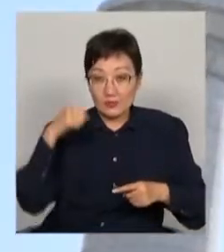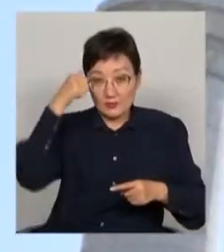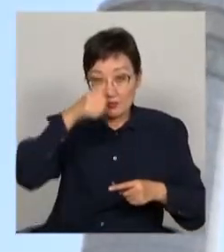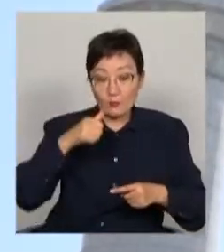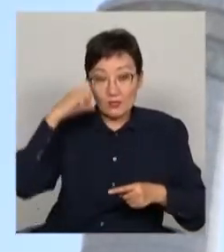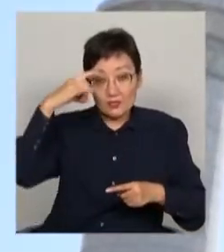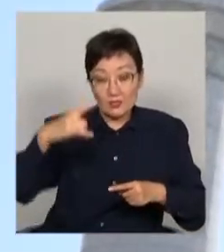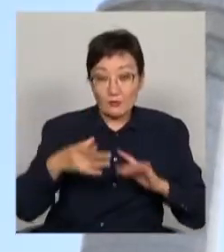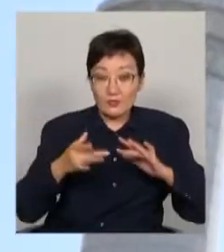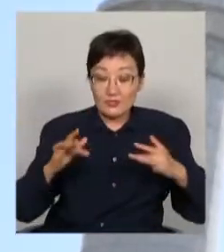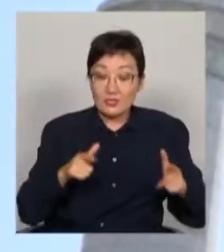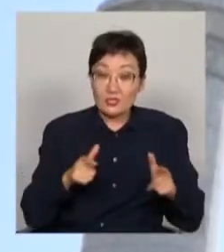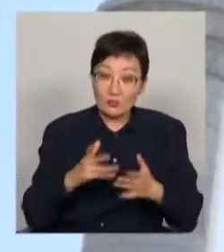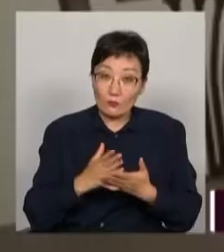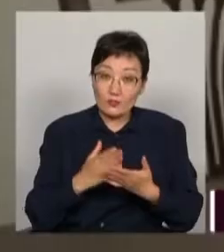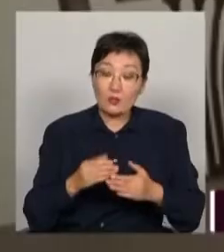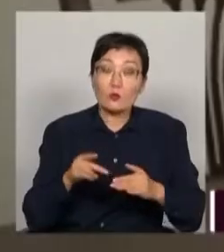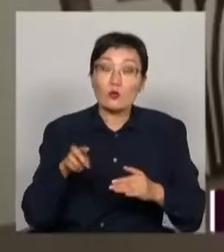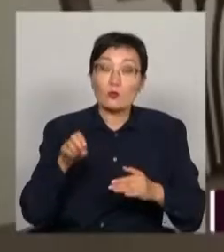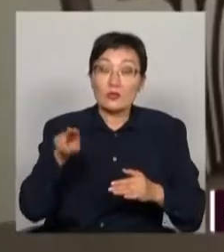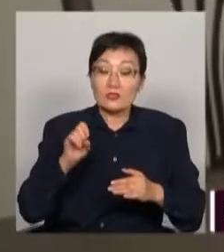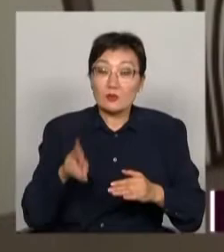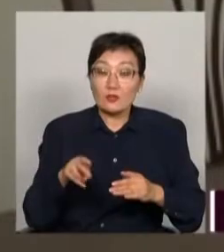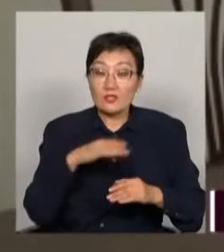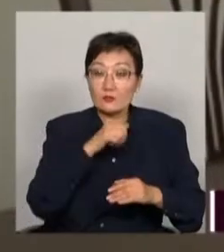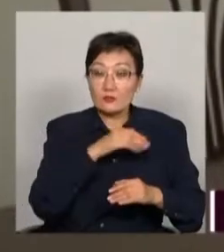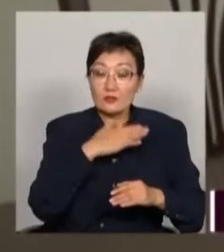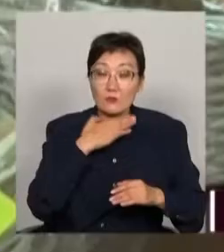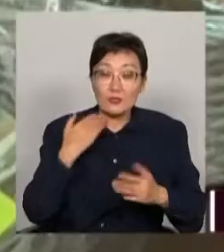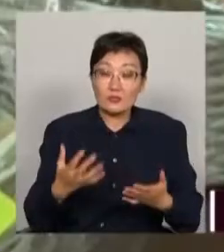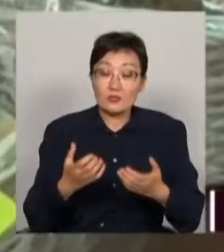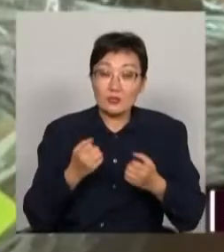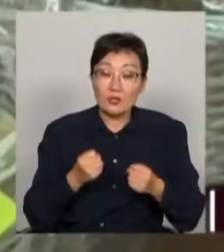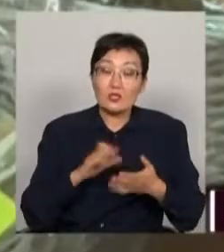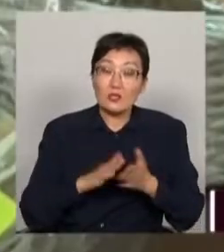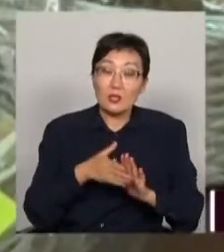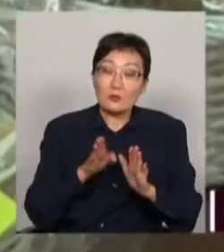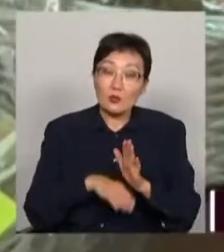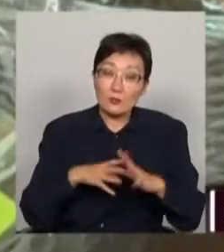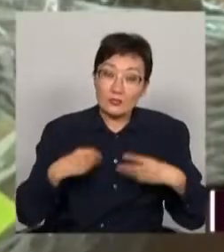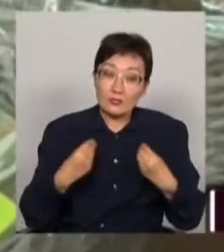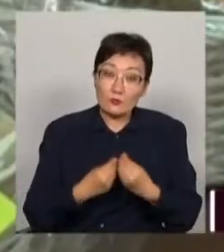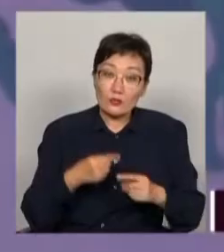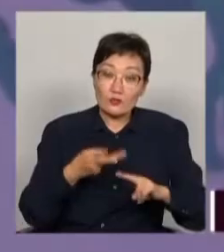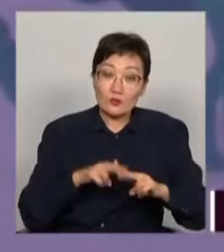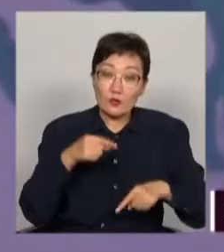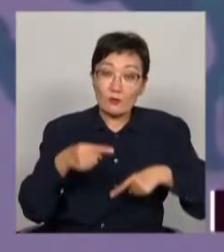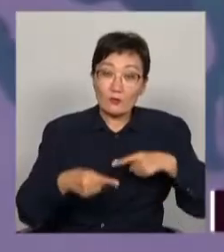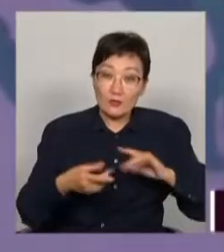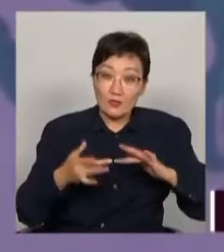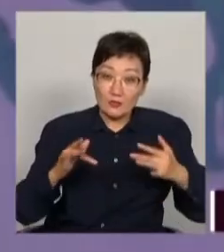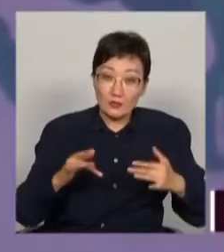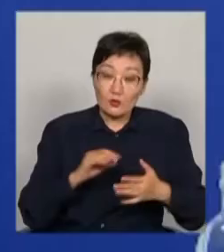www.qurban2022.kz сайт әзірленген. Ал құрбандық етін алуға ниетті мұқтаж отбасылар аталмыш портал арқылы өтініш қалдыра алады.